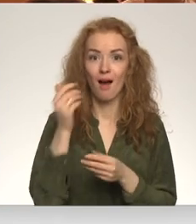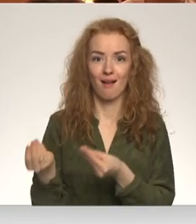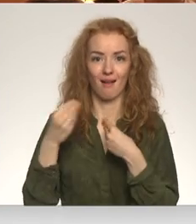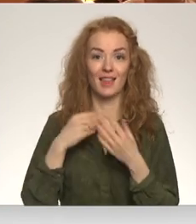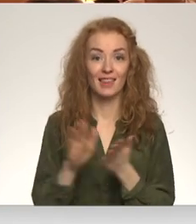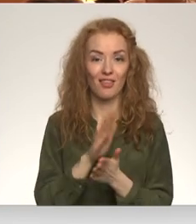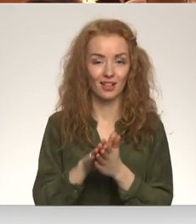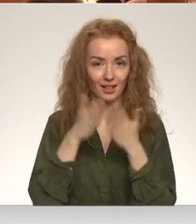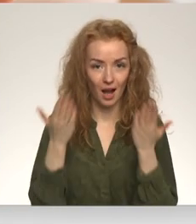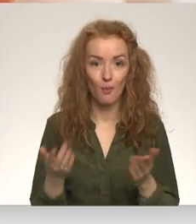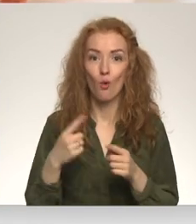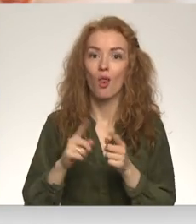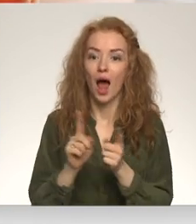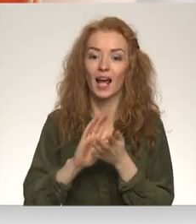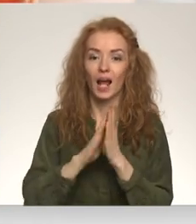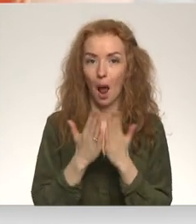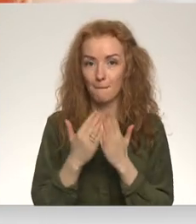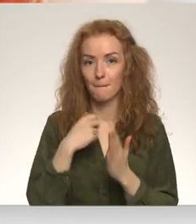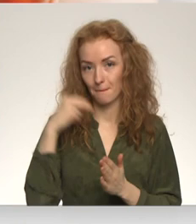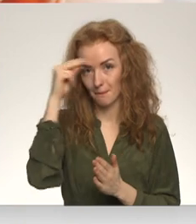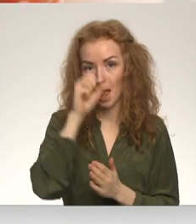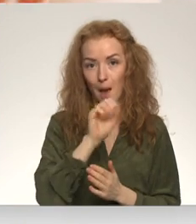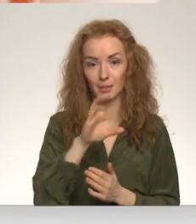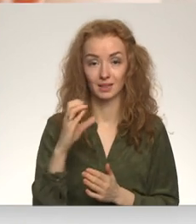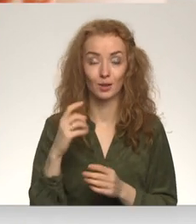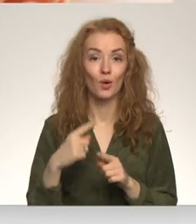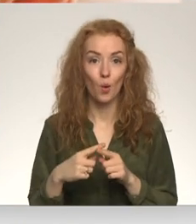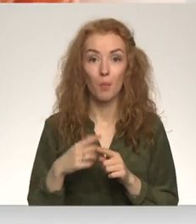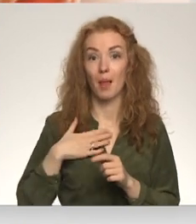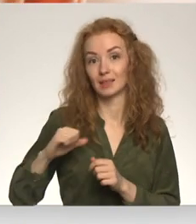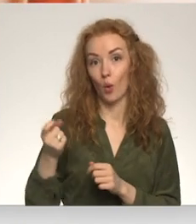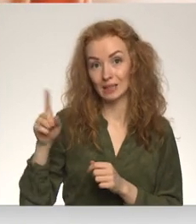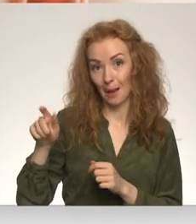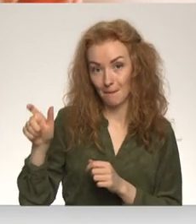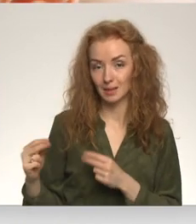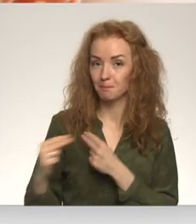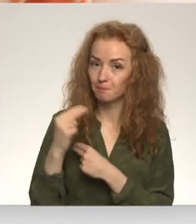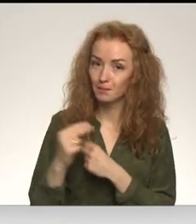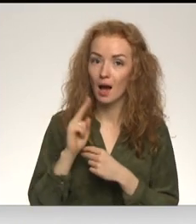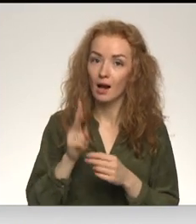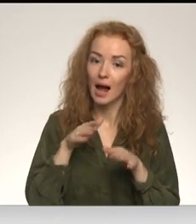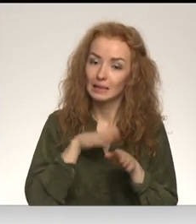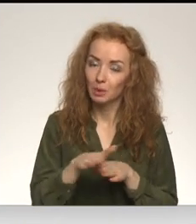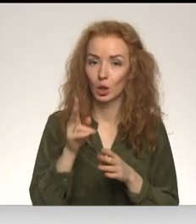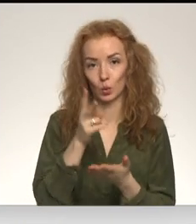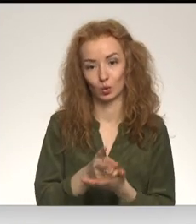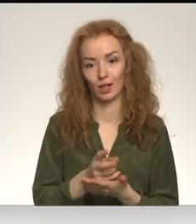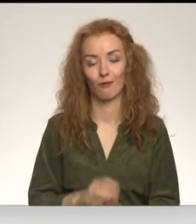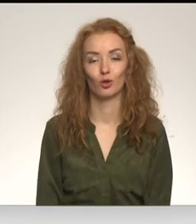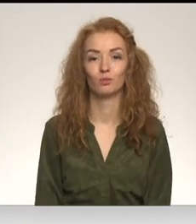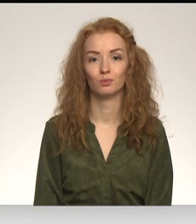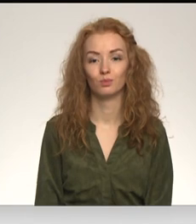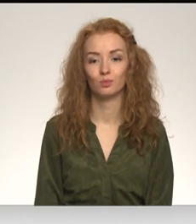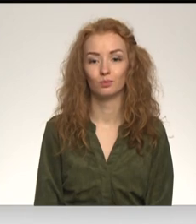Un vēl man iedeva grāmatu, lai es mācos alfabētu. Sebastians man palīdz pildīt uzdevumus, parāda visu. Interesējies